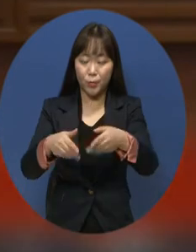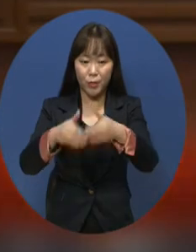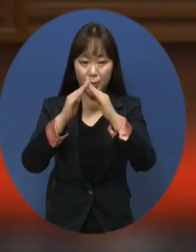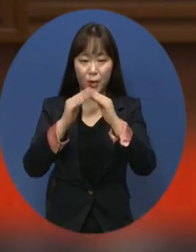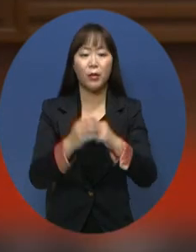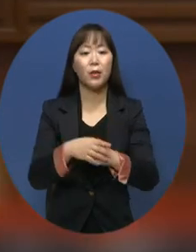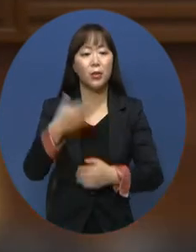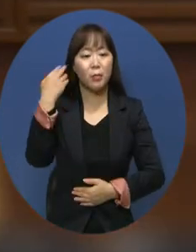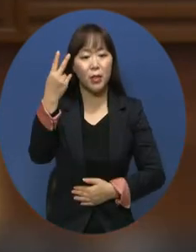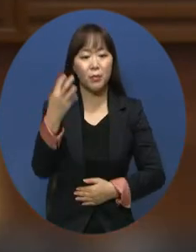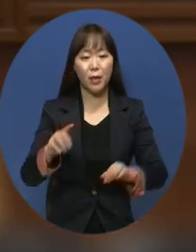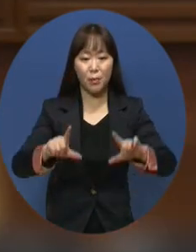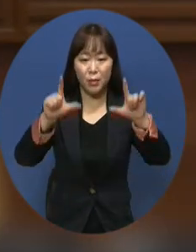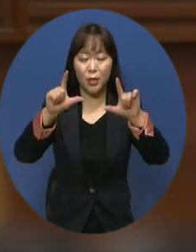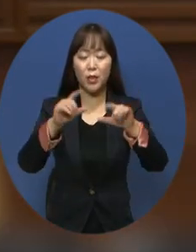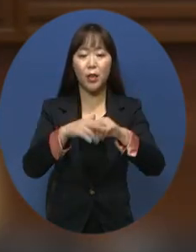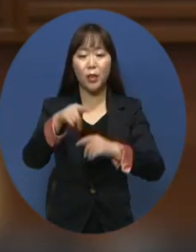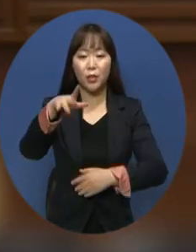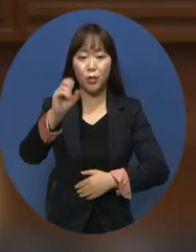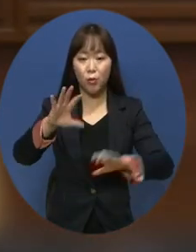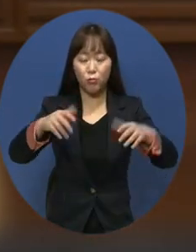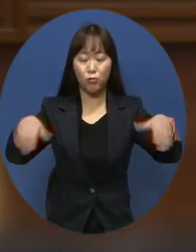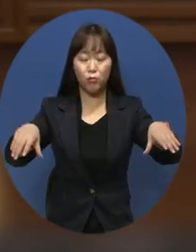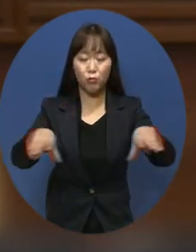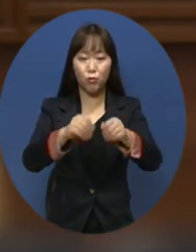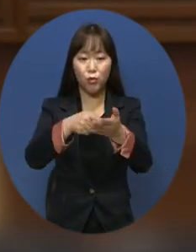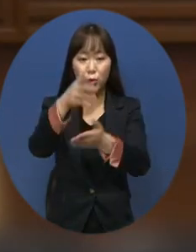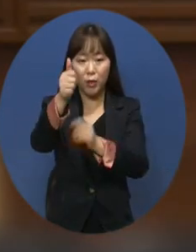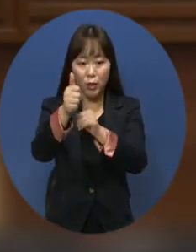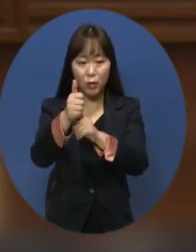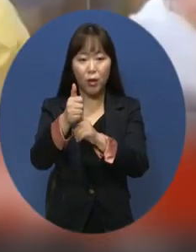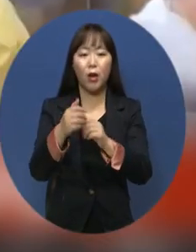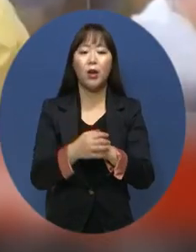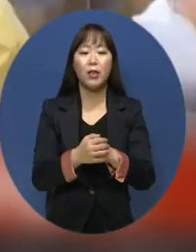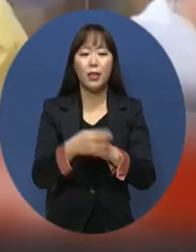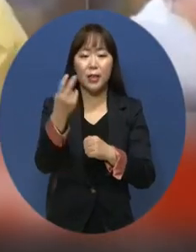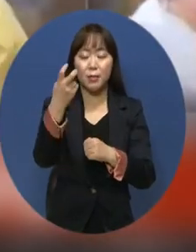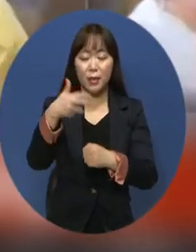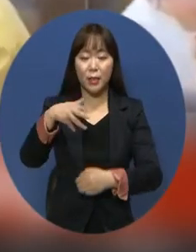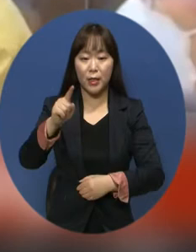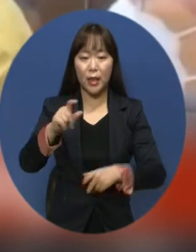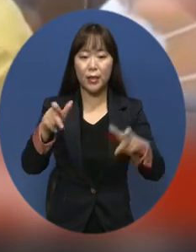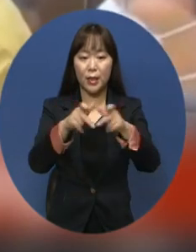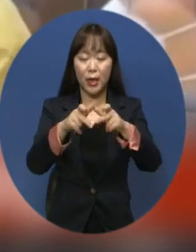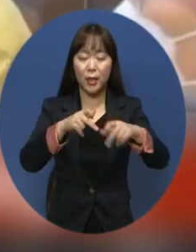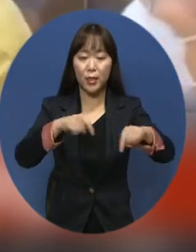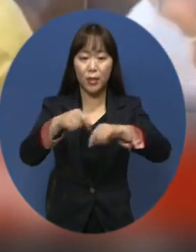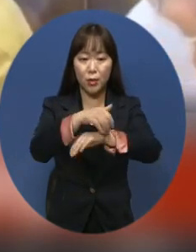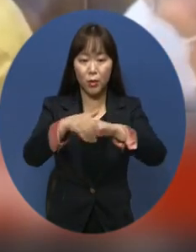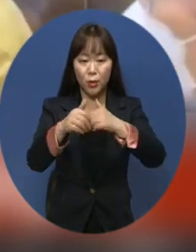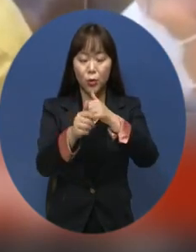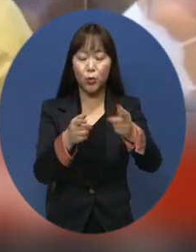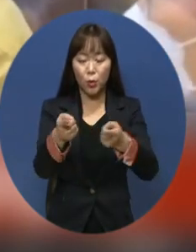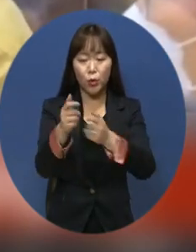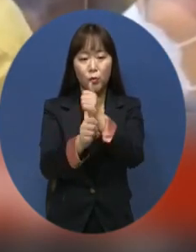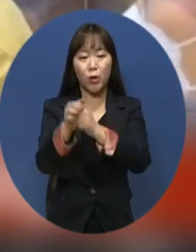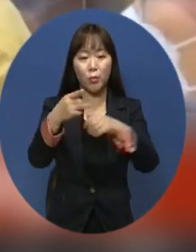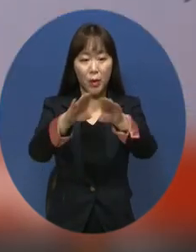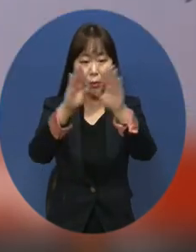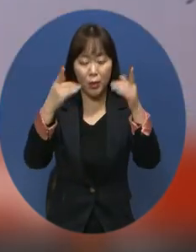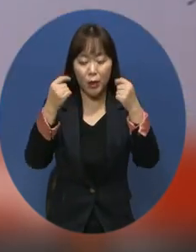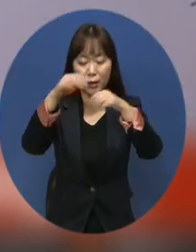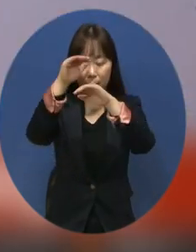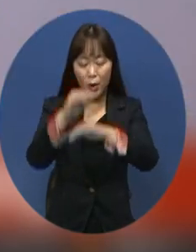정세균 국무총리는 정부세종청사에서 제 22차 장애인 정책 조정 위원회를 개최하고 이 같은